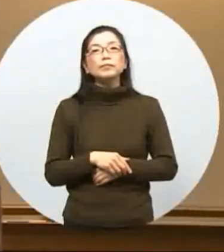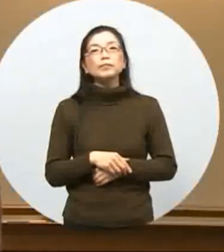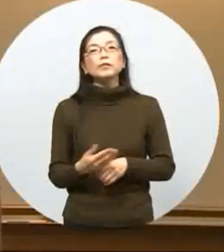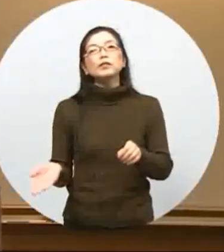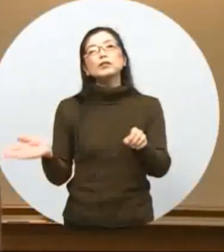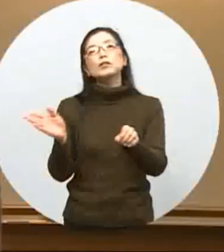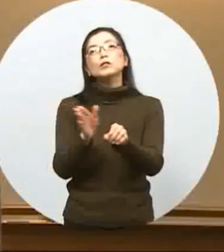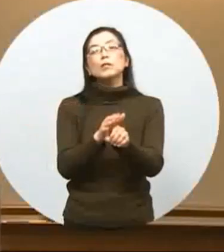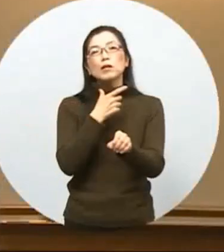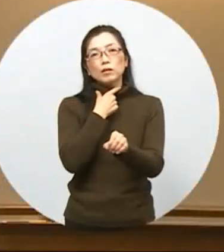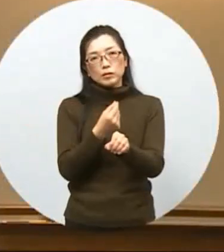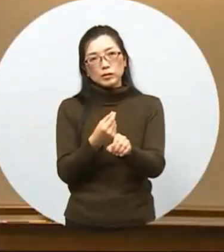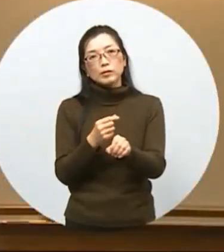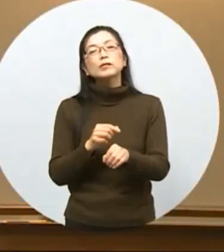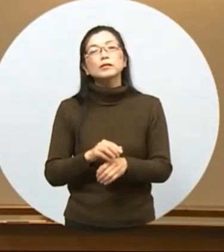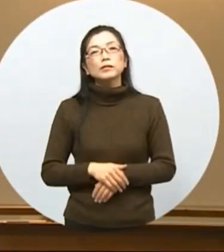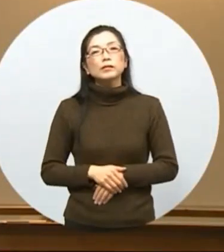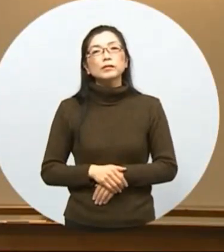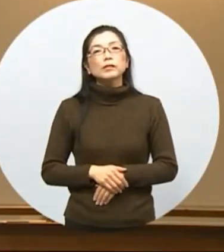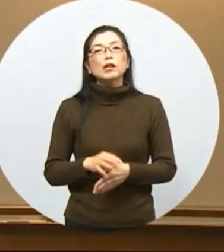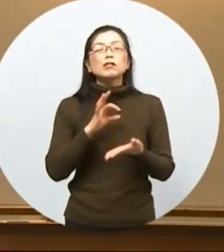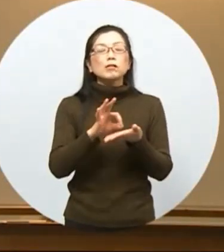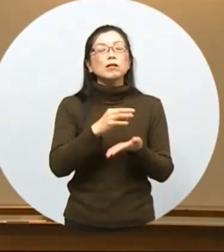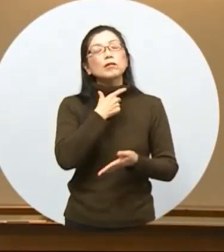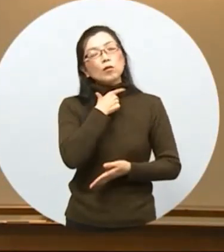ような使われ方